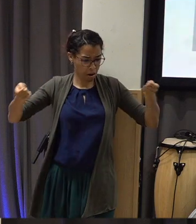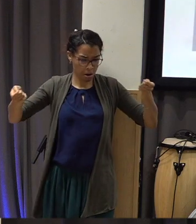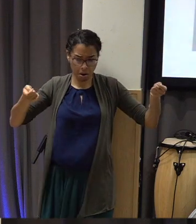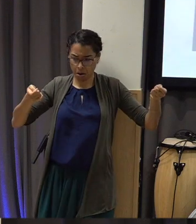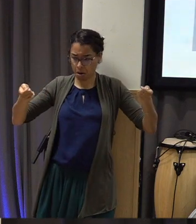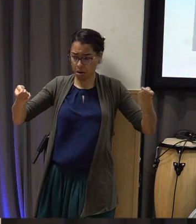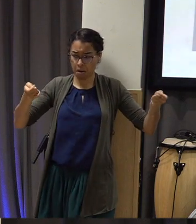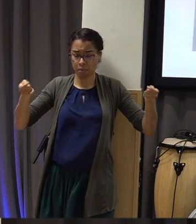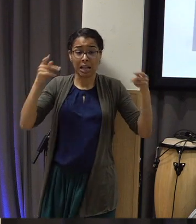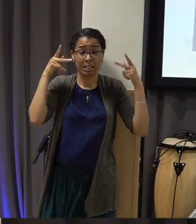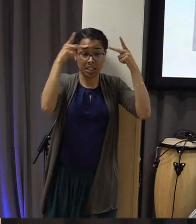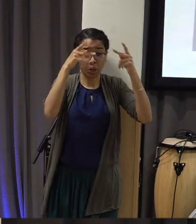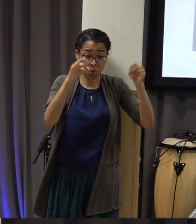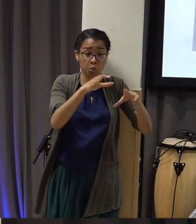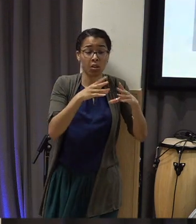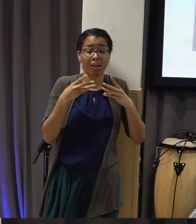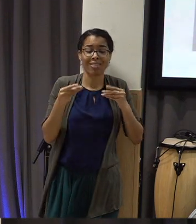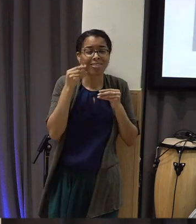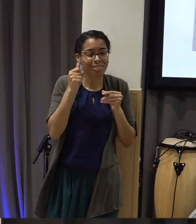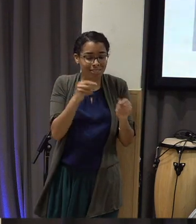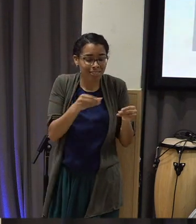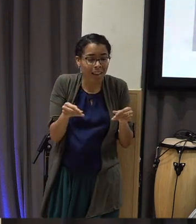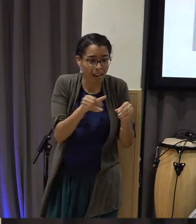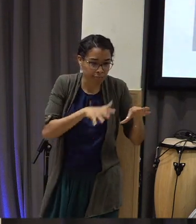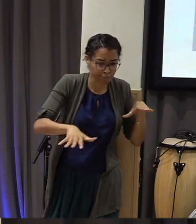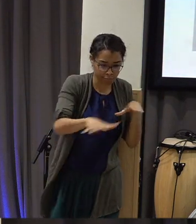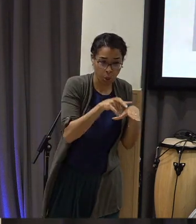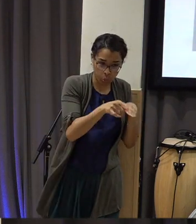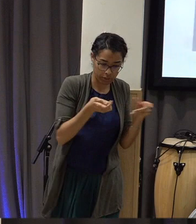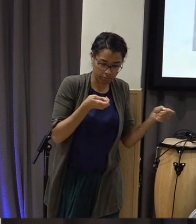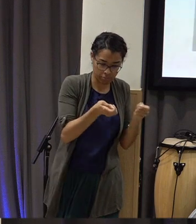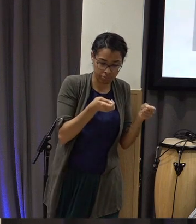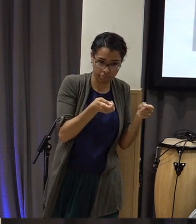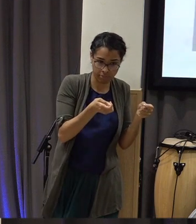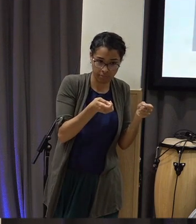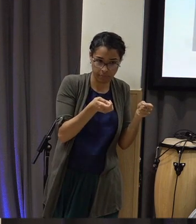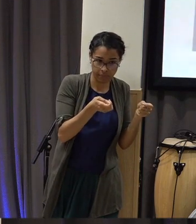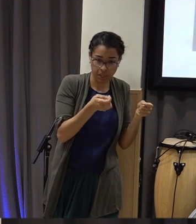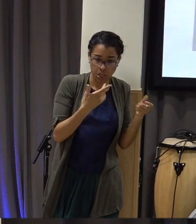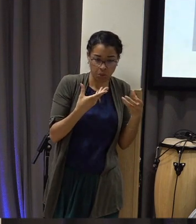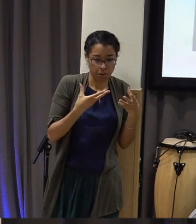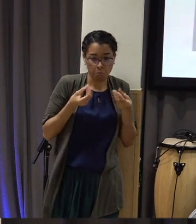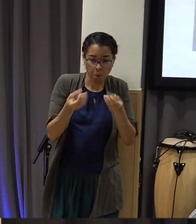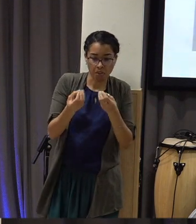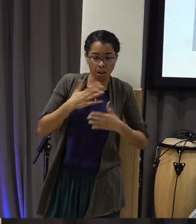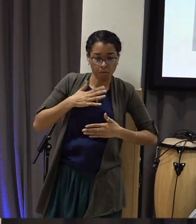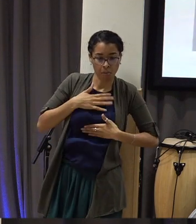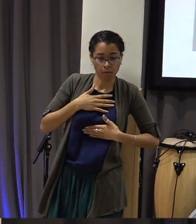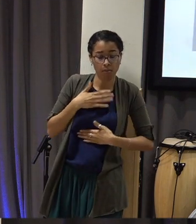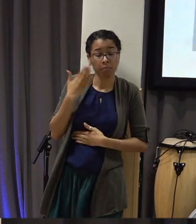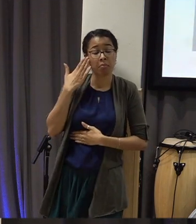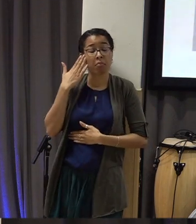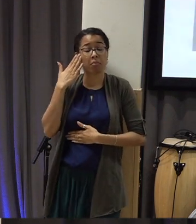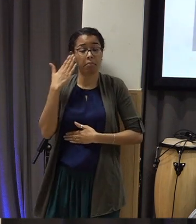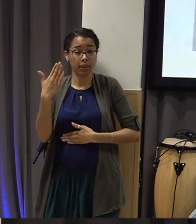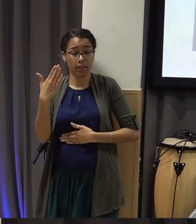César était le souverain du monde connu de l'époque. Il était puissant et il suscitait l'effroi. Mais, et